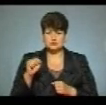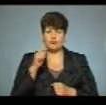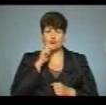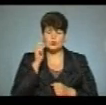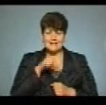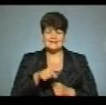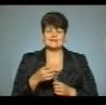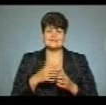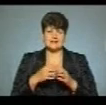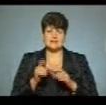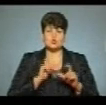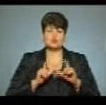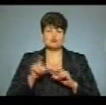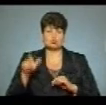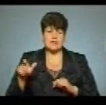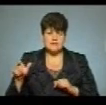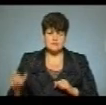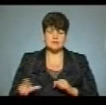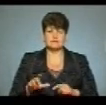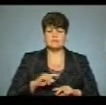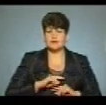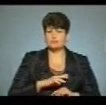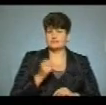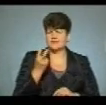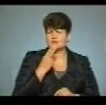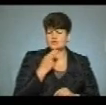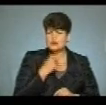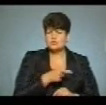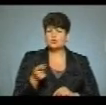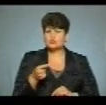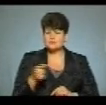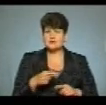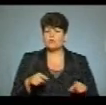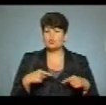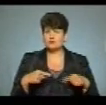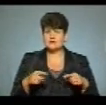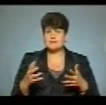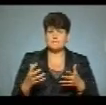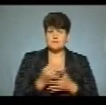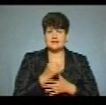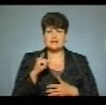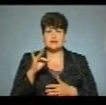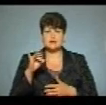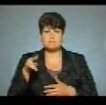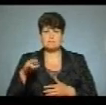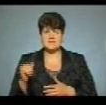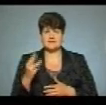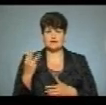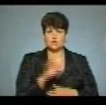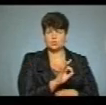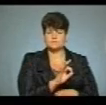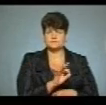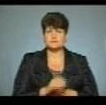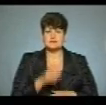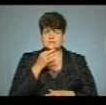серед студентських команд. Фінал відбувся 12 червня. Тоді тернопільські футболісти перемогли команду з Ірпеня з рахунком 3-0,